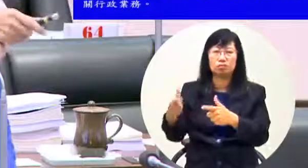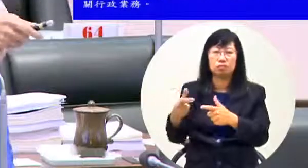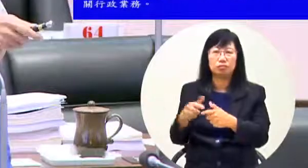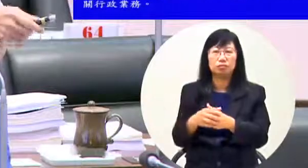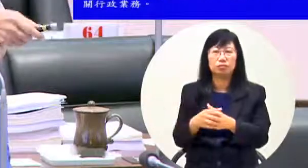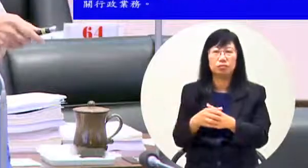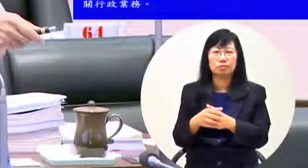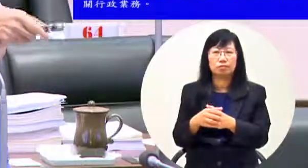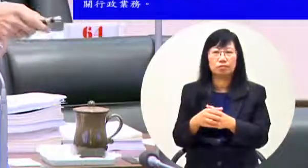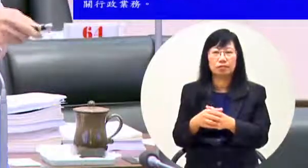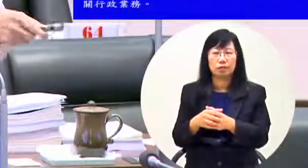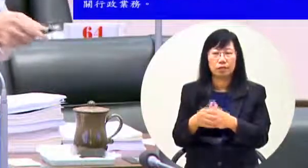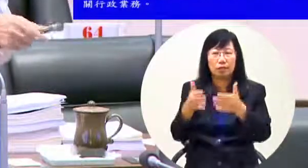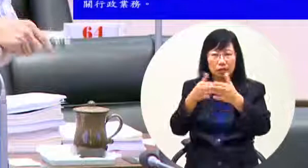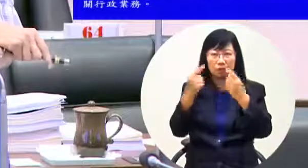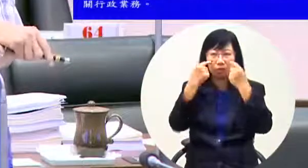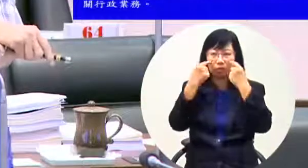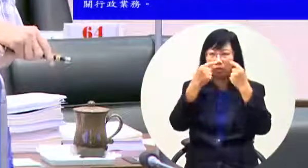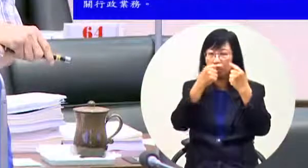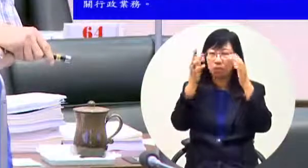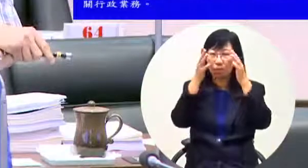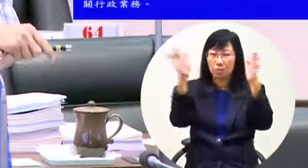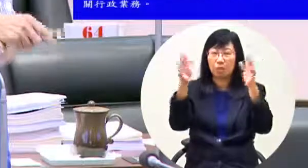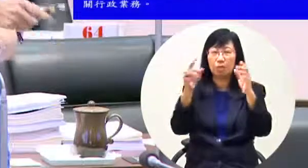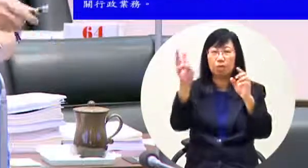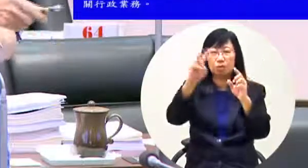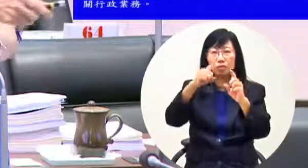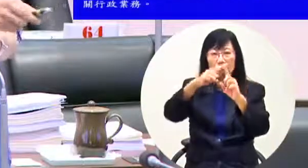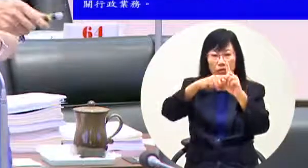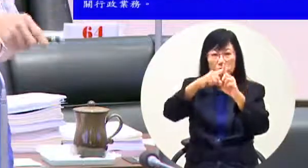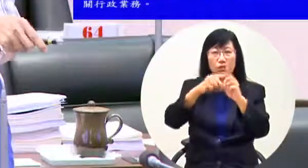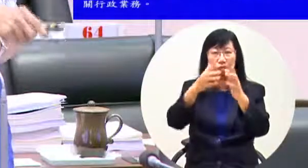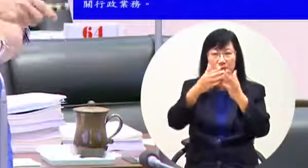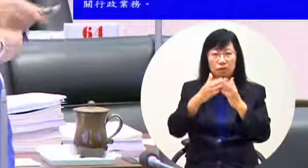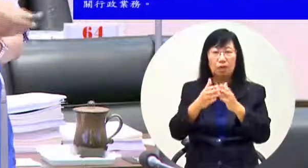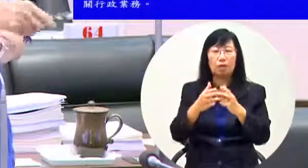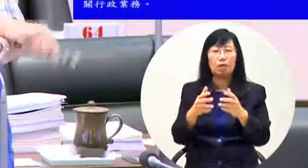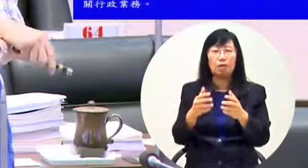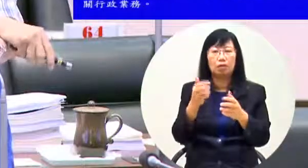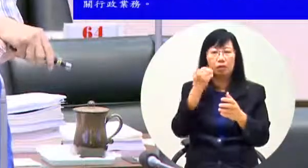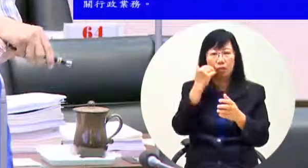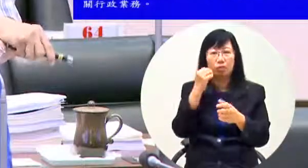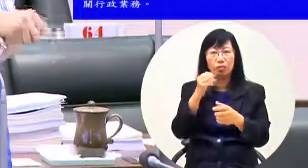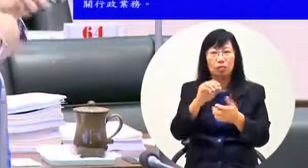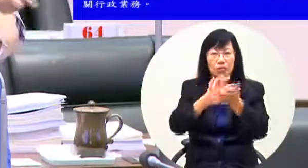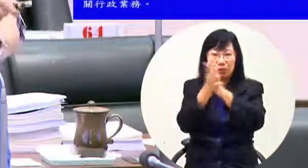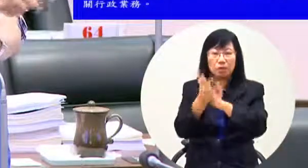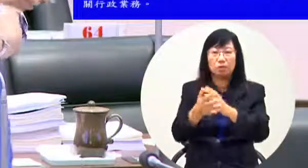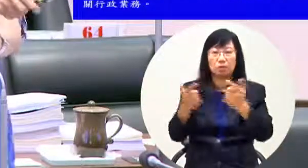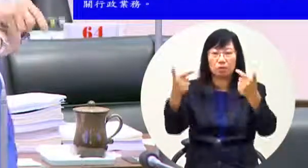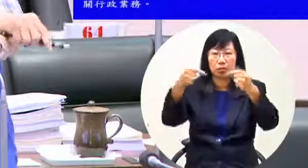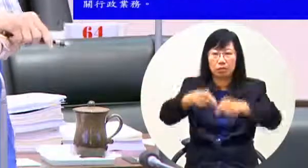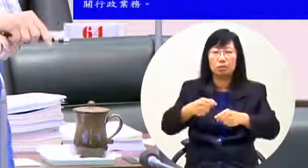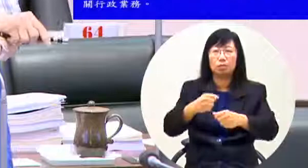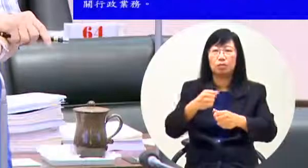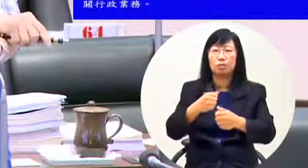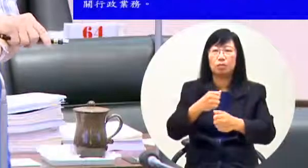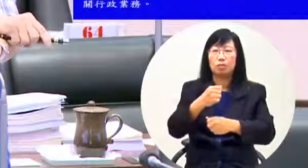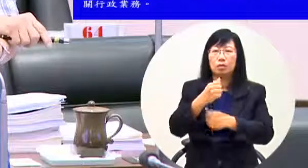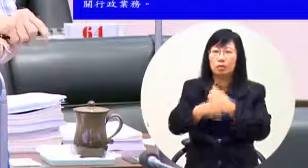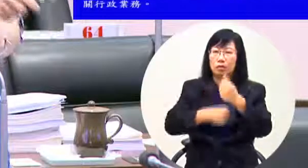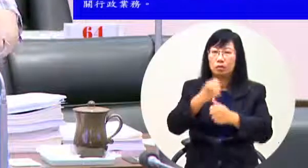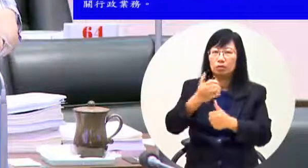那个整个水准就太低了，应该综合性的，包括你说的长照的什么儿童福利中心的，你什么什